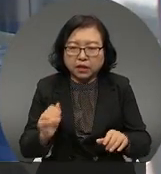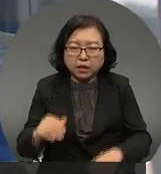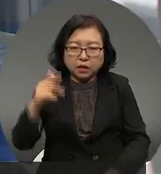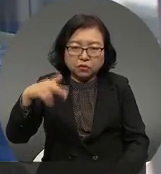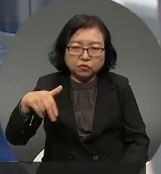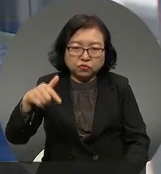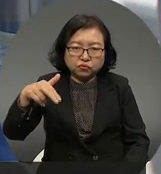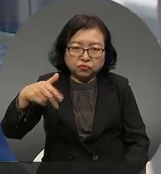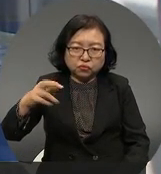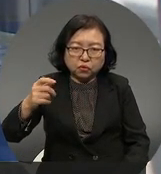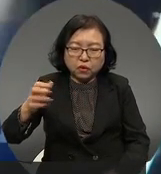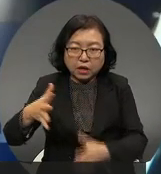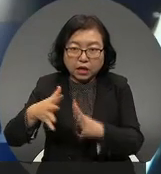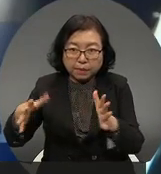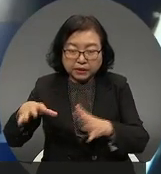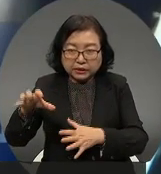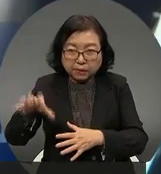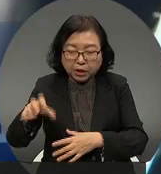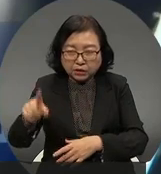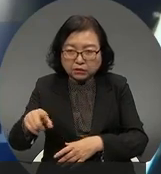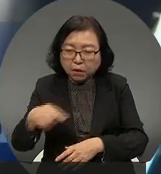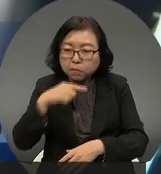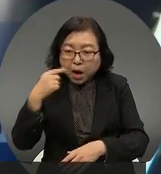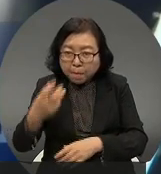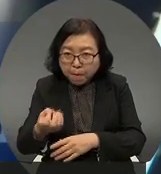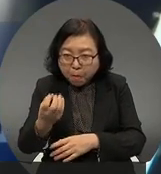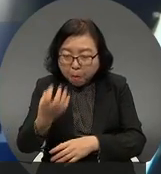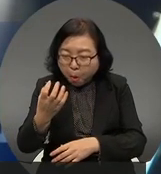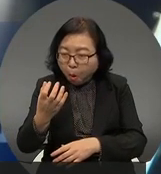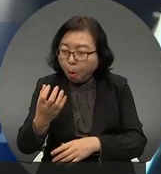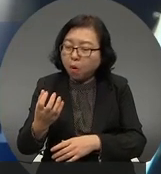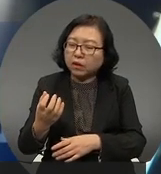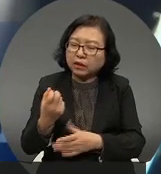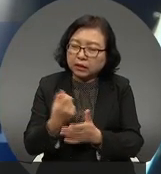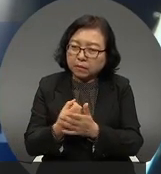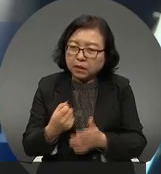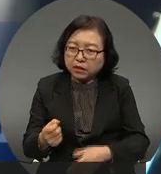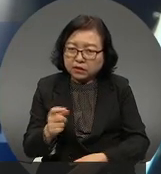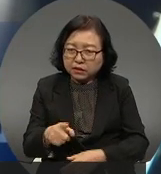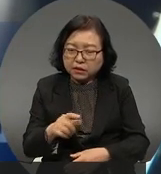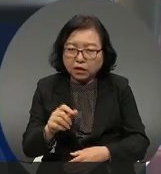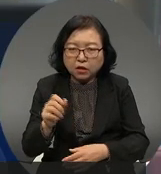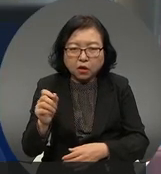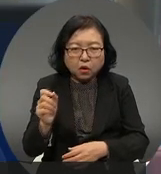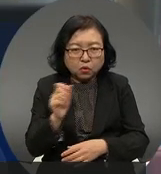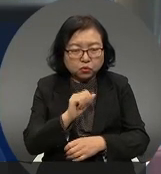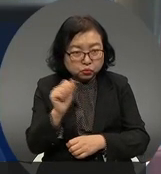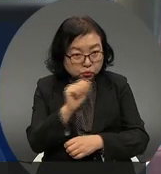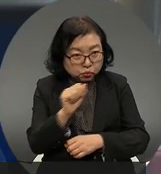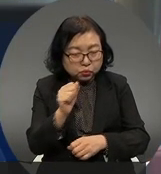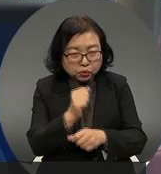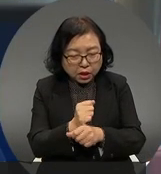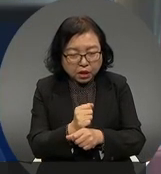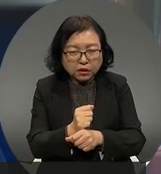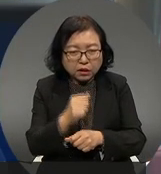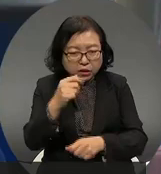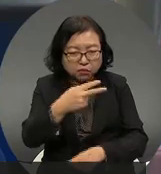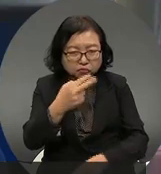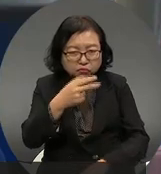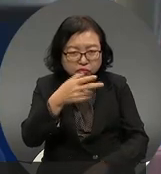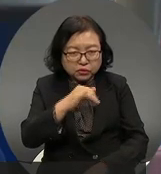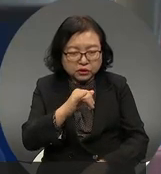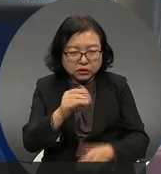왔는데 경고등이 뜨고 배터리 표시가 떴어요. 그래가지고 운행을 하는데 두진 아파트쯤 오니까는